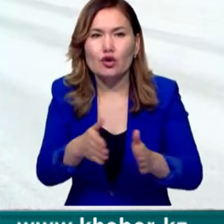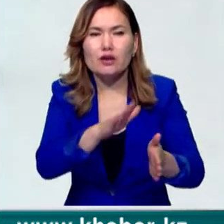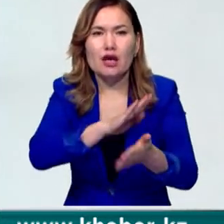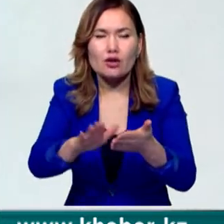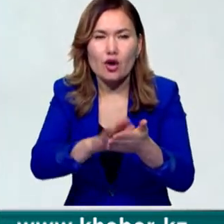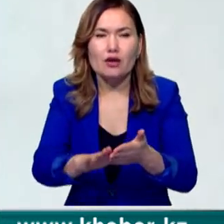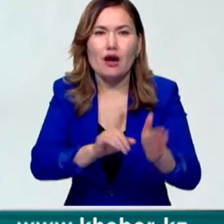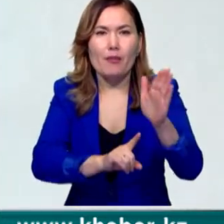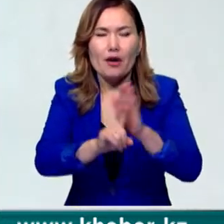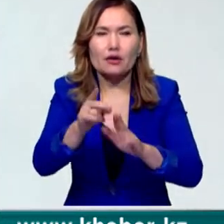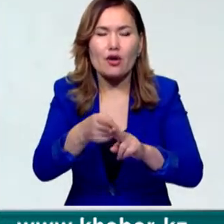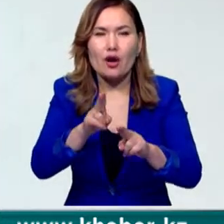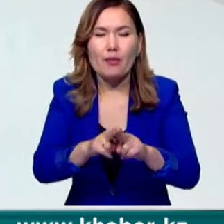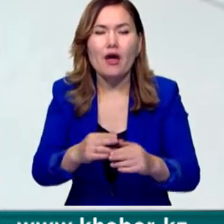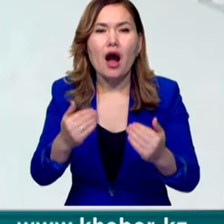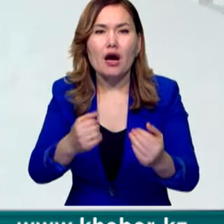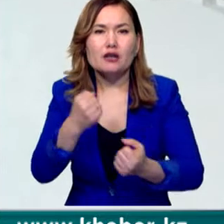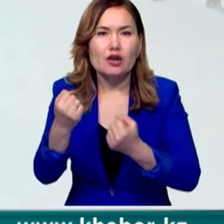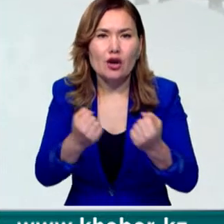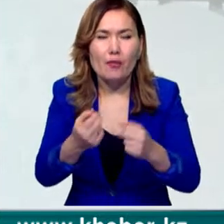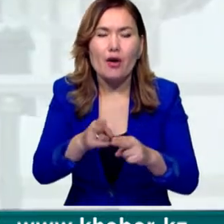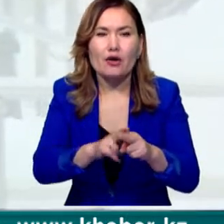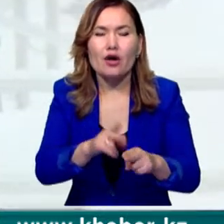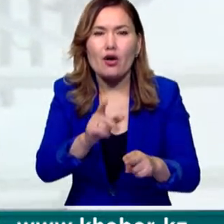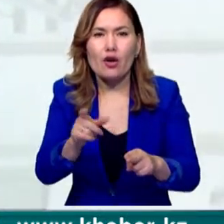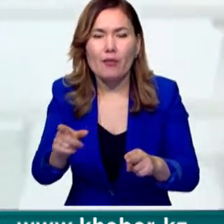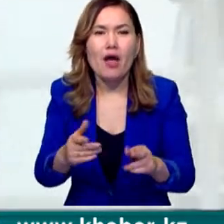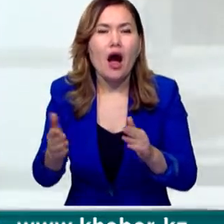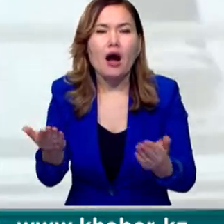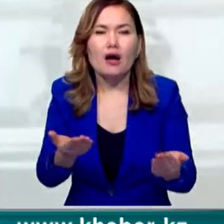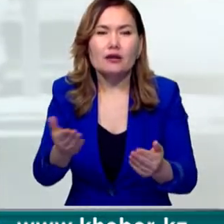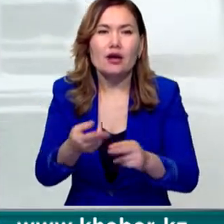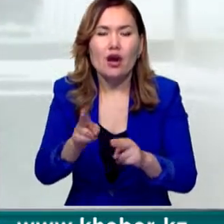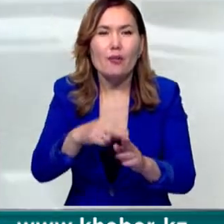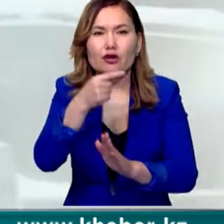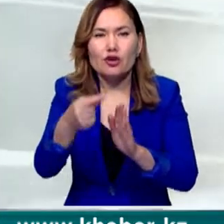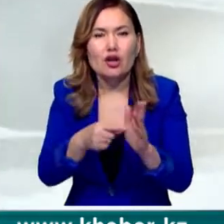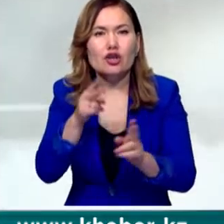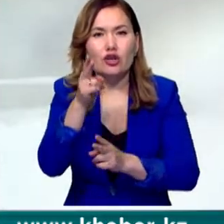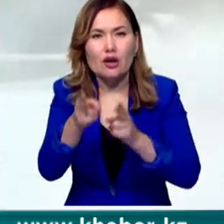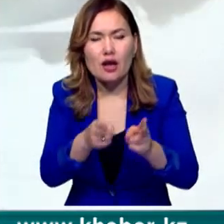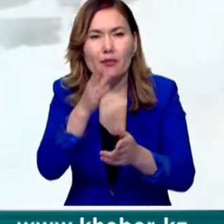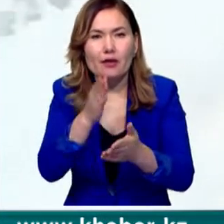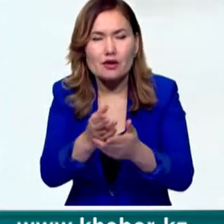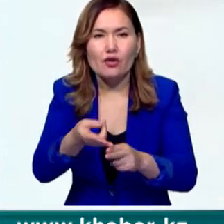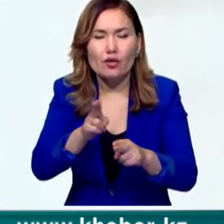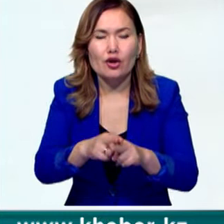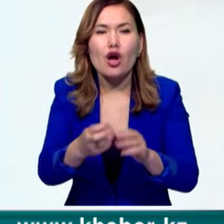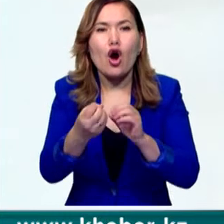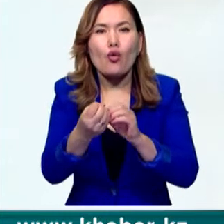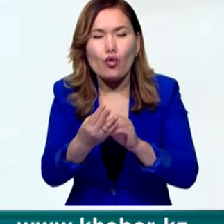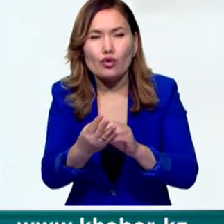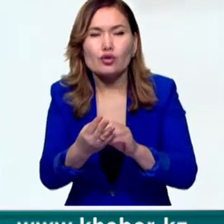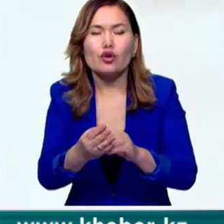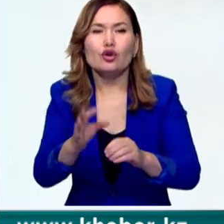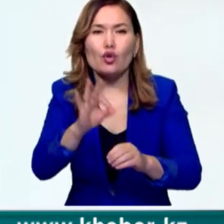жұмылдырылған. Өкілетті мекеме жүргізушілер немесе жолаушылар тарапынан қандай да бір сұрақтар туындаған жағдайда 14-03